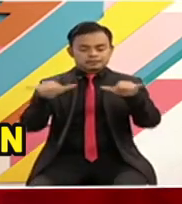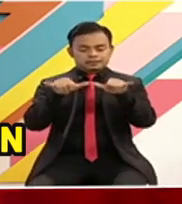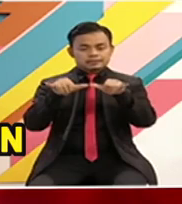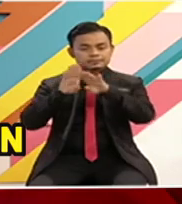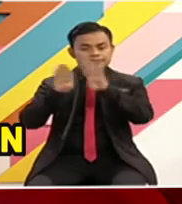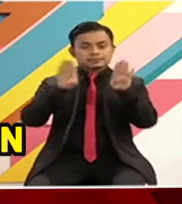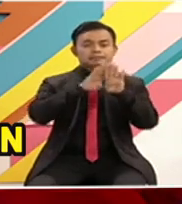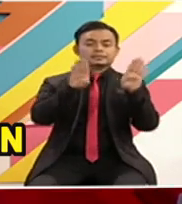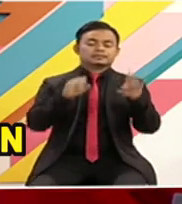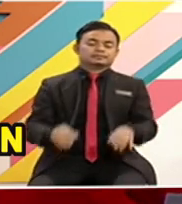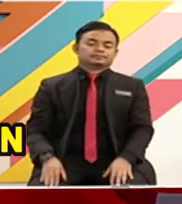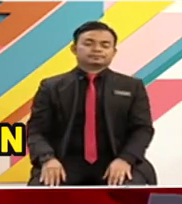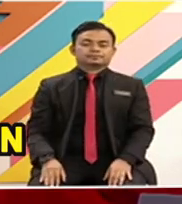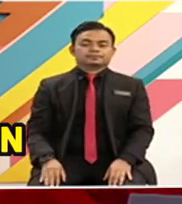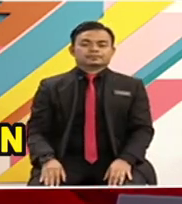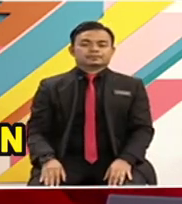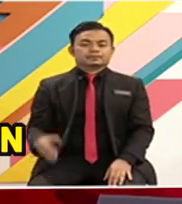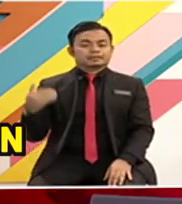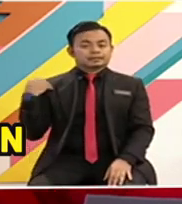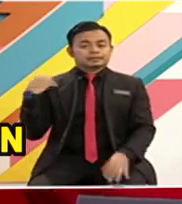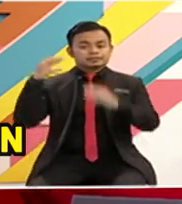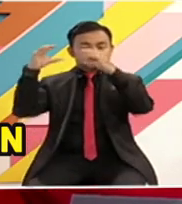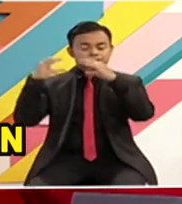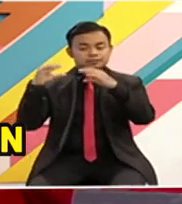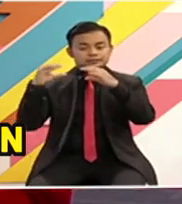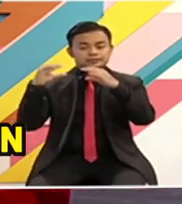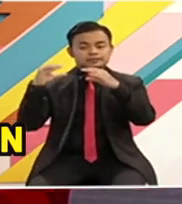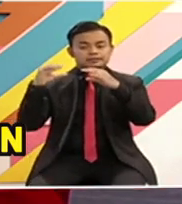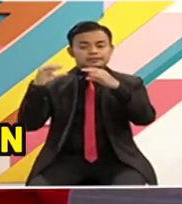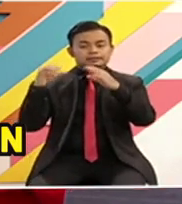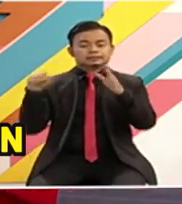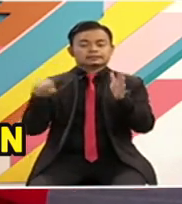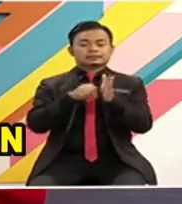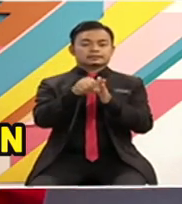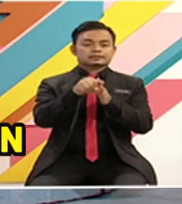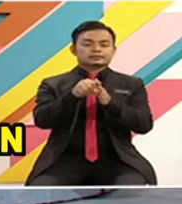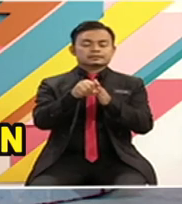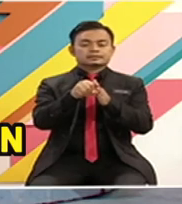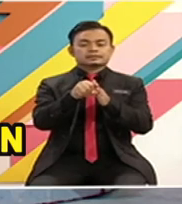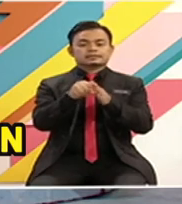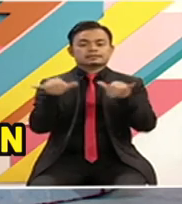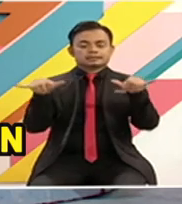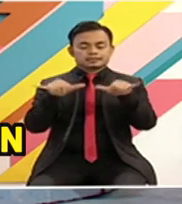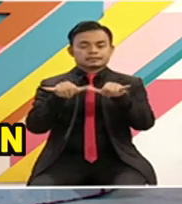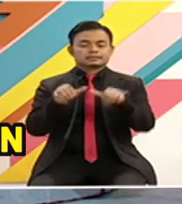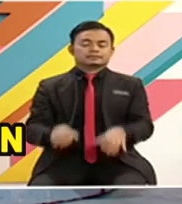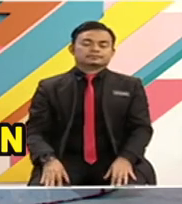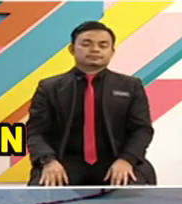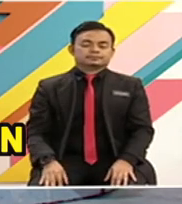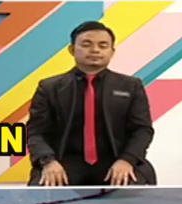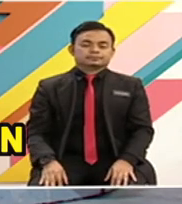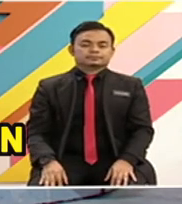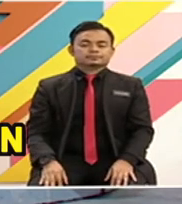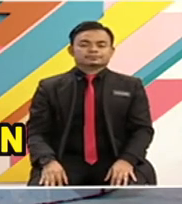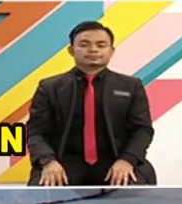menunjukkan adanya ciri-ciri kontra dari segi size dari segi sangat jadi kasih convert IG Tuhan Ayodya kombinasi